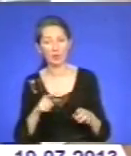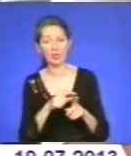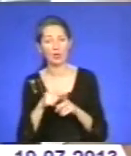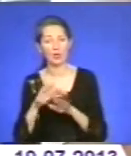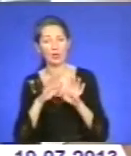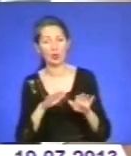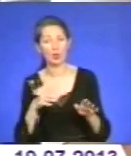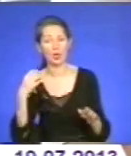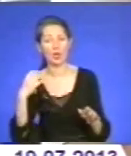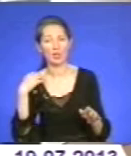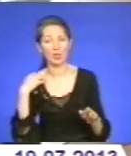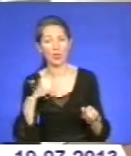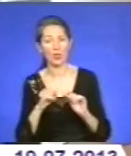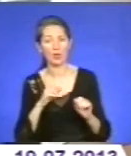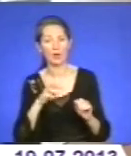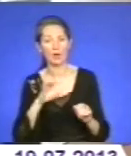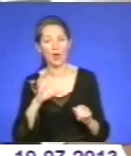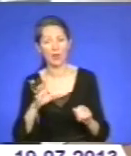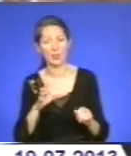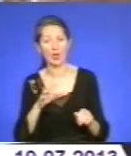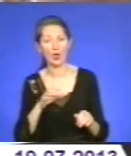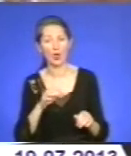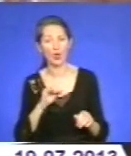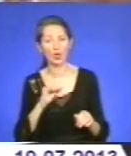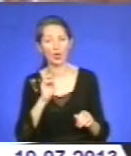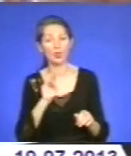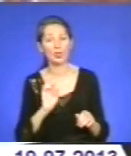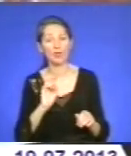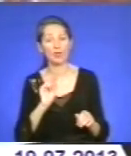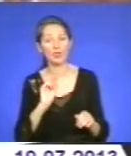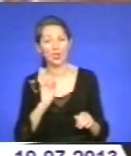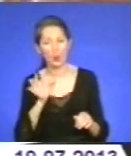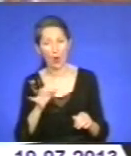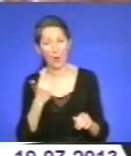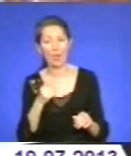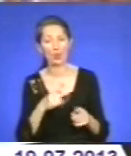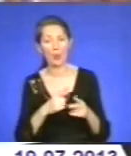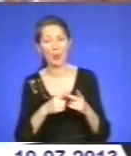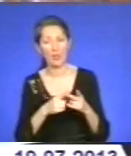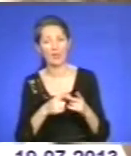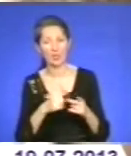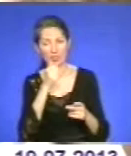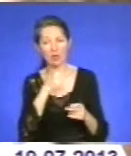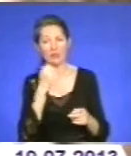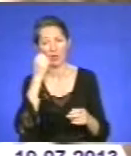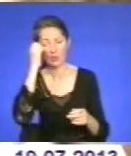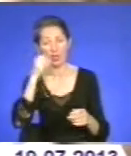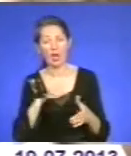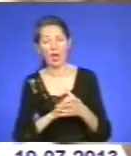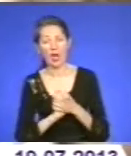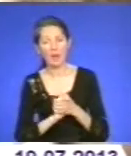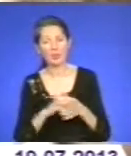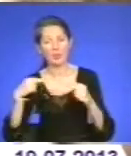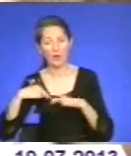управління МВС України в Тернопільській області Юрія Шевченко, у першому півріччі на Тернопільщині завдяки тісній співпраці із Департаментом матеріального